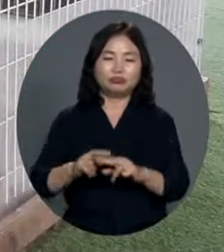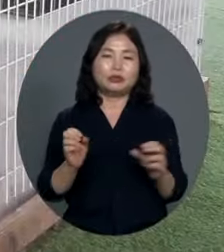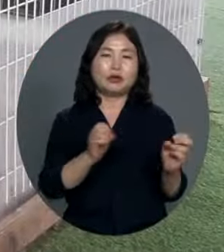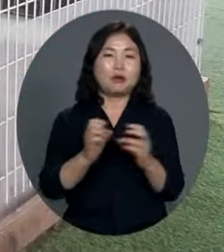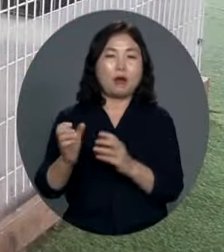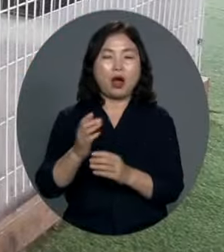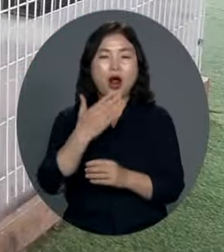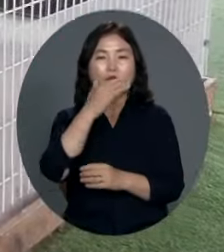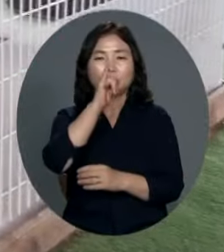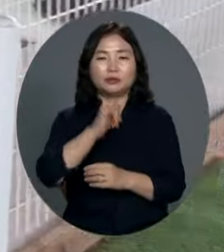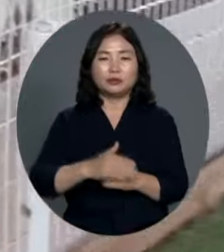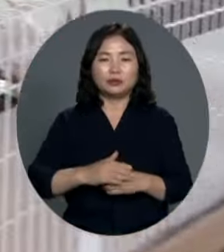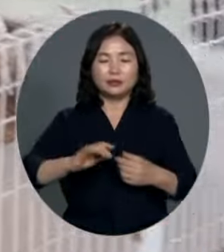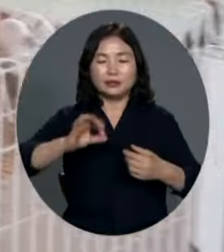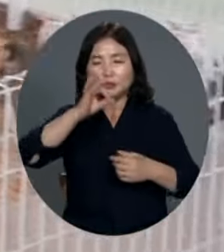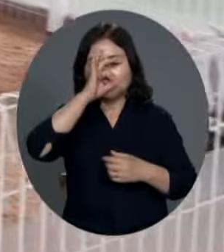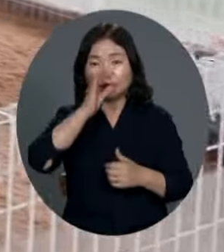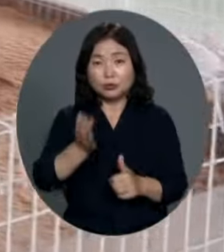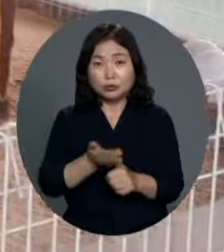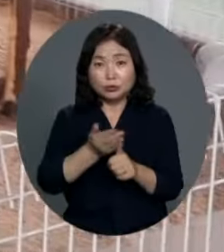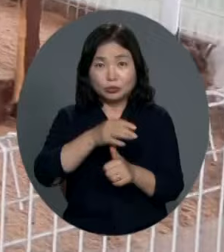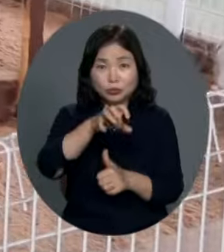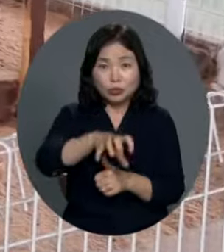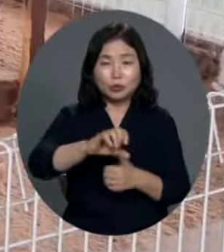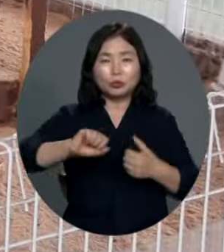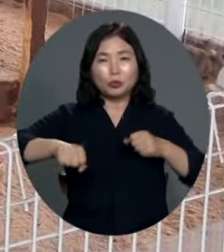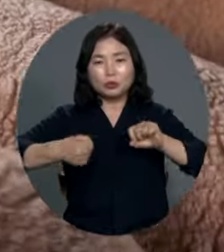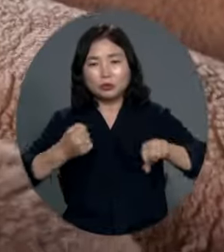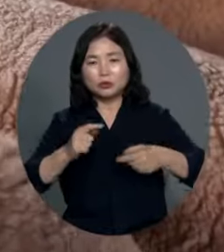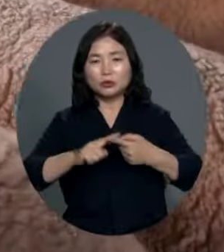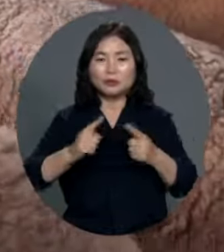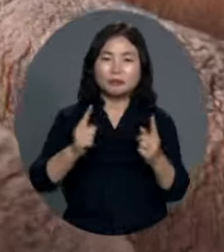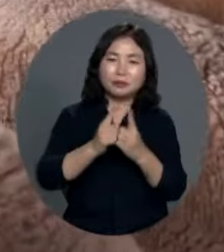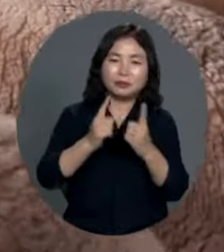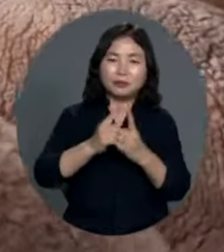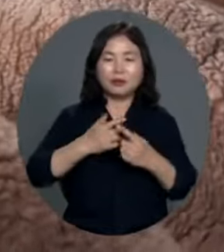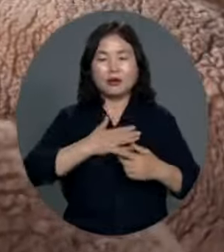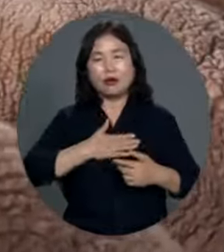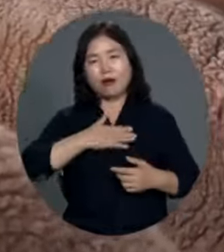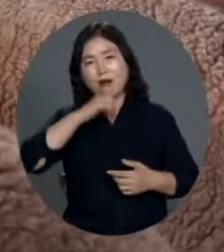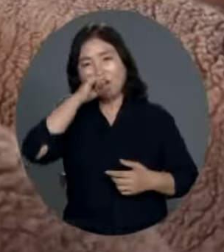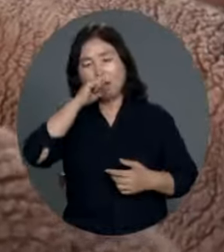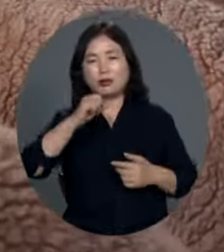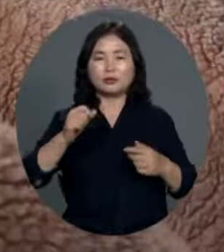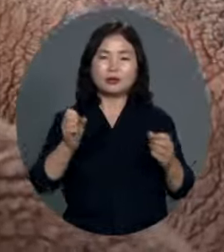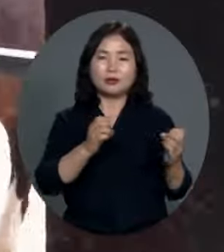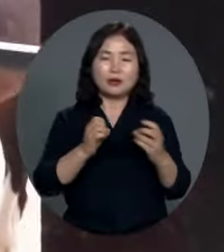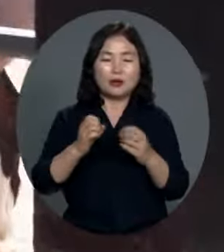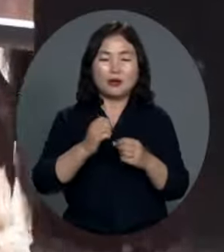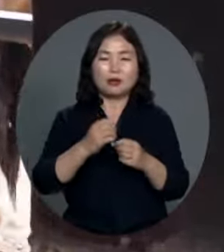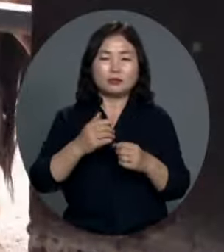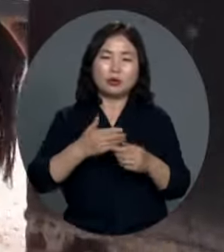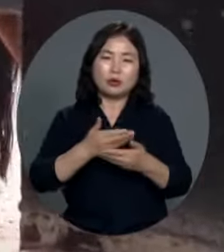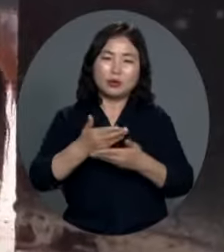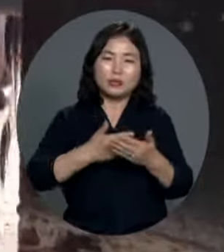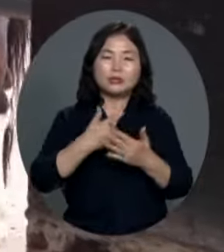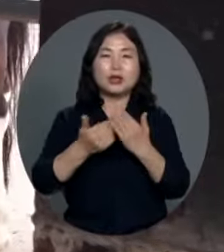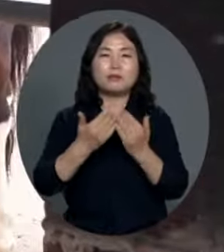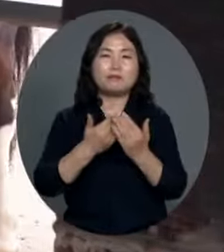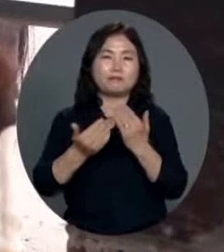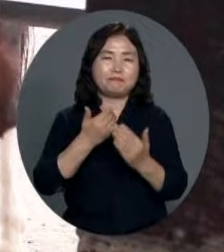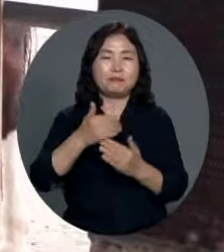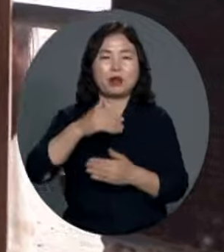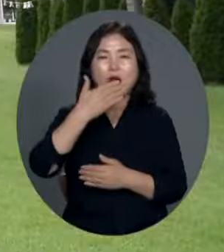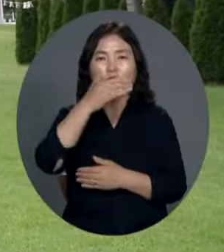있습니다 돼지를 키우던 축사는 동물과 교감하고 힐링을 얻는 치유 농장으로 변신해 도시민들의 관심을